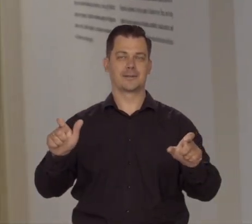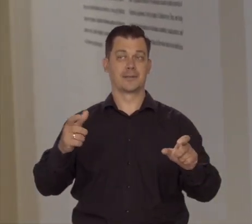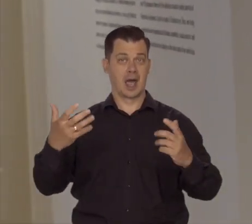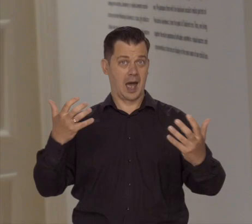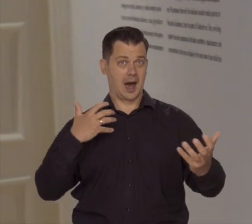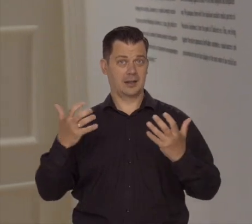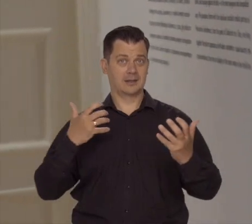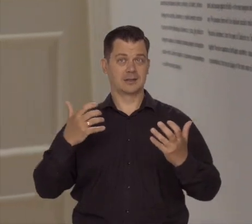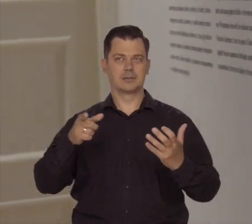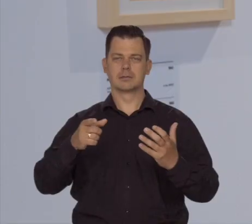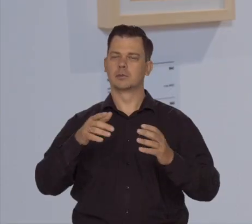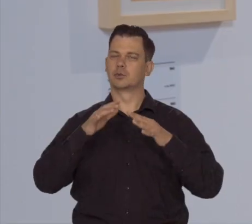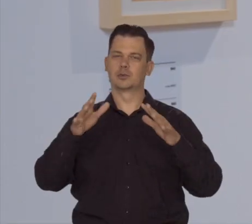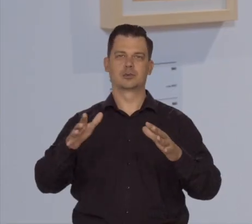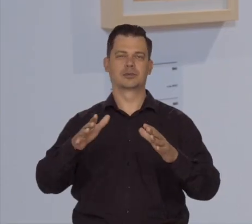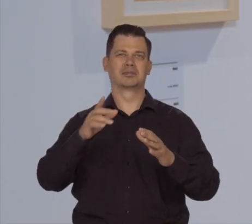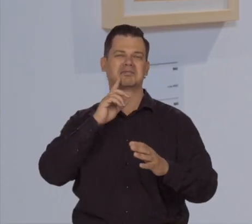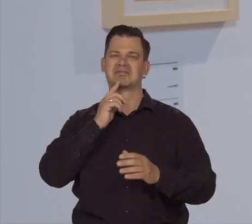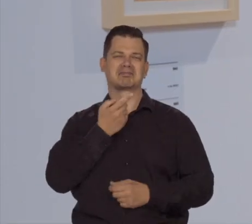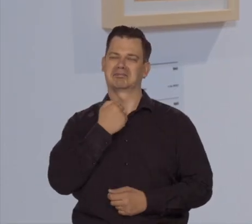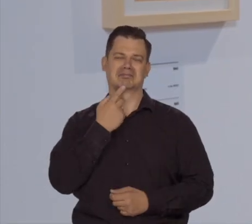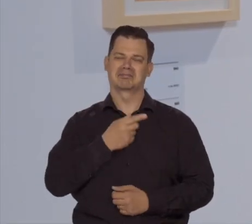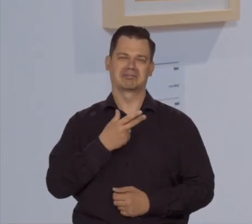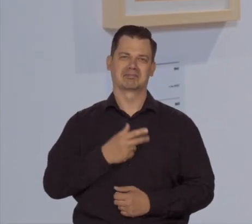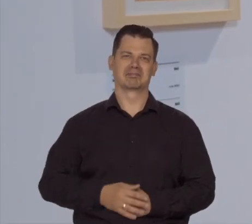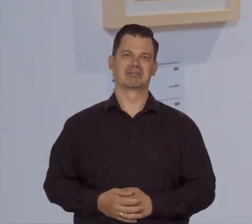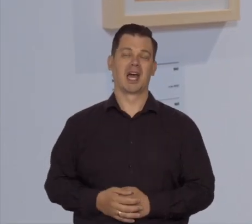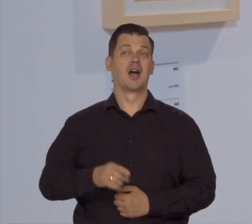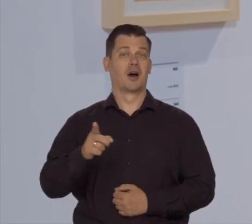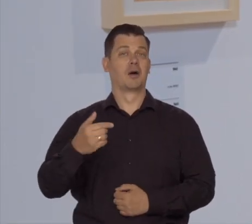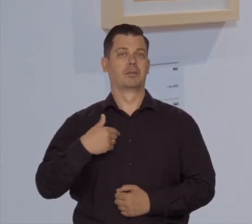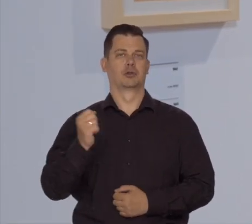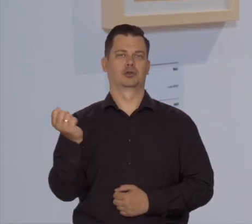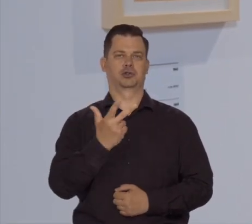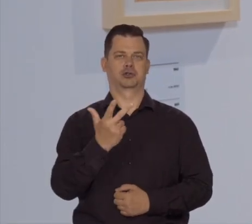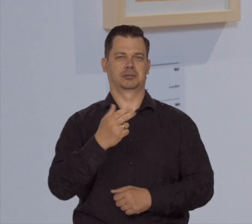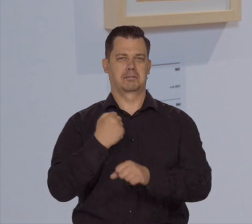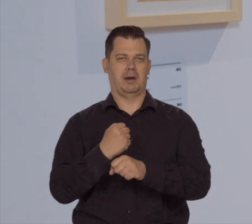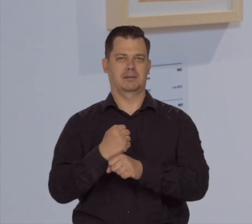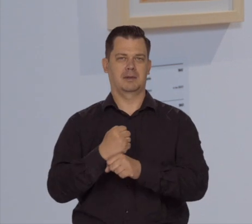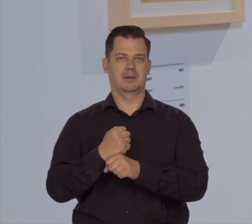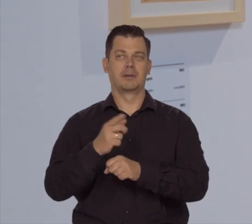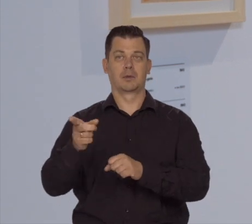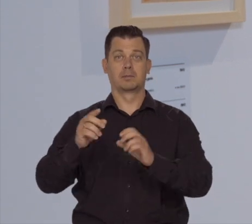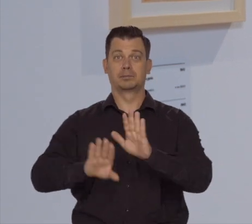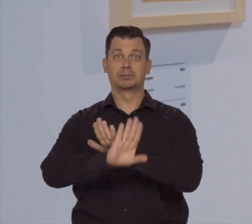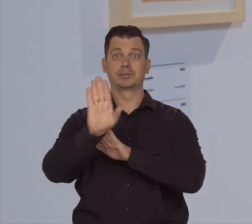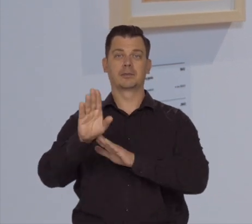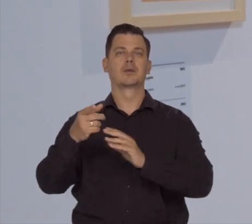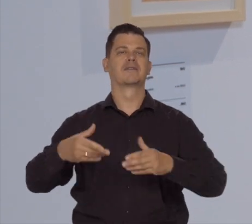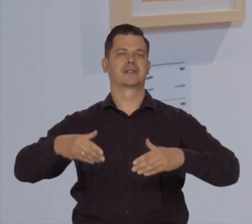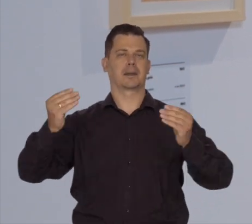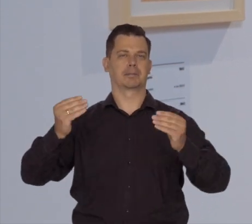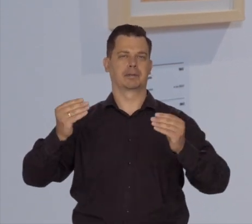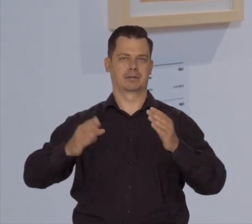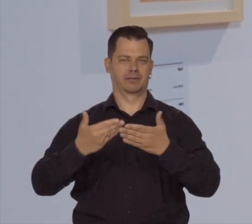świadectw powstania w getcie warszawskim zachowało się zaledwie kilka. Należą do nich 3 prace, które prezentujemy tutaj jako preludium